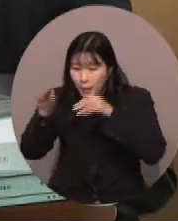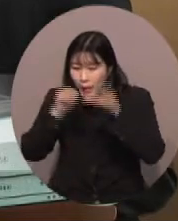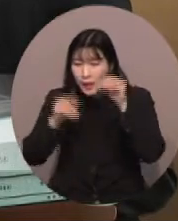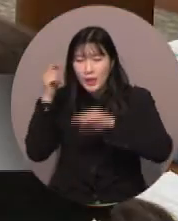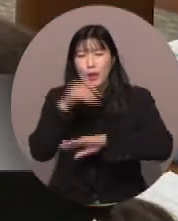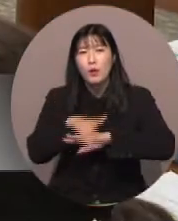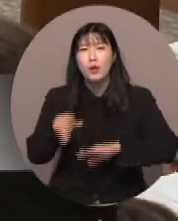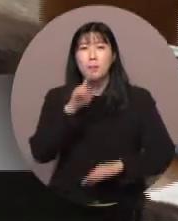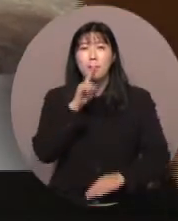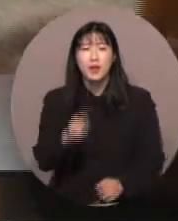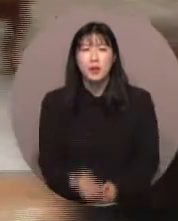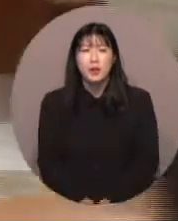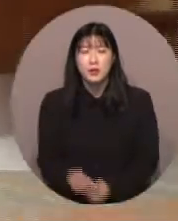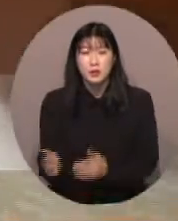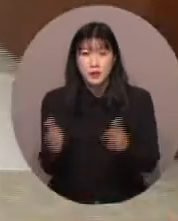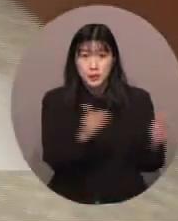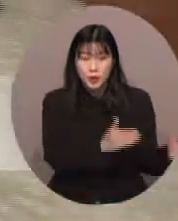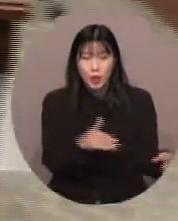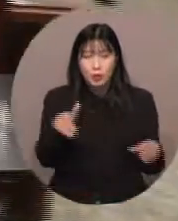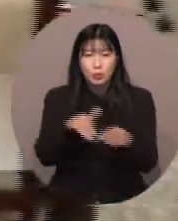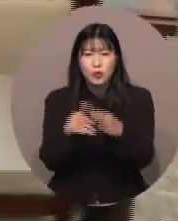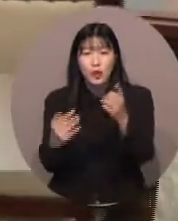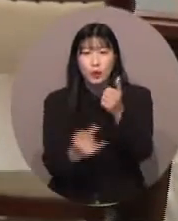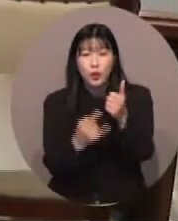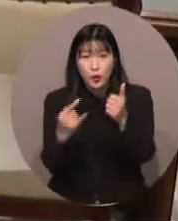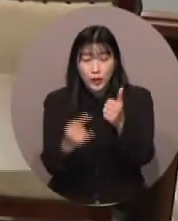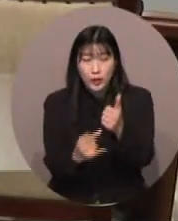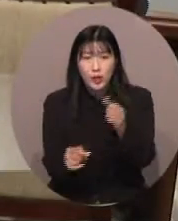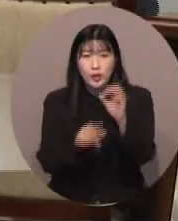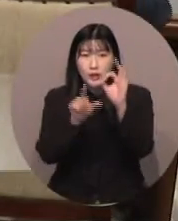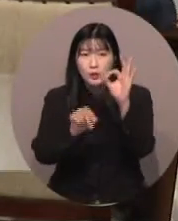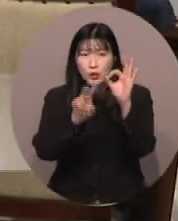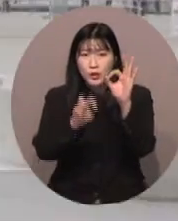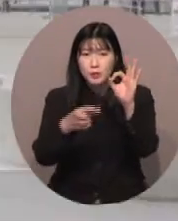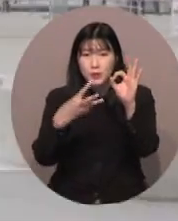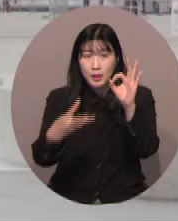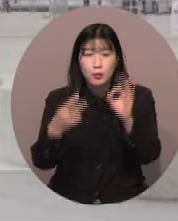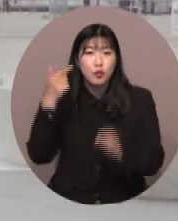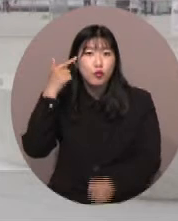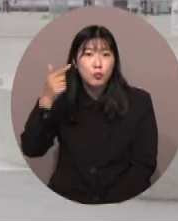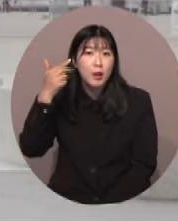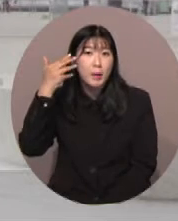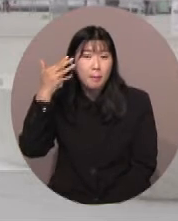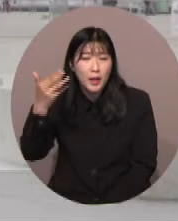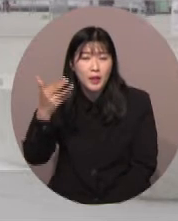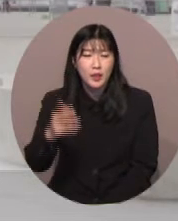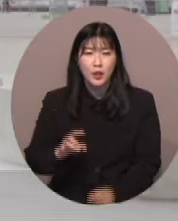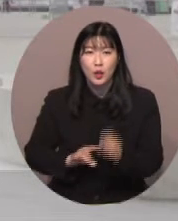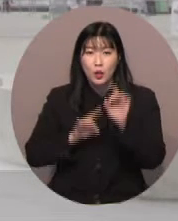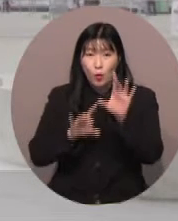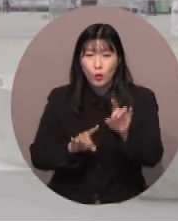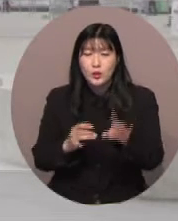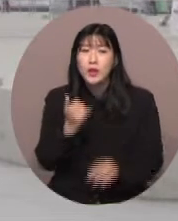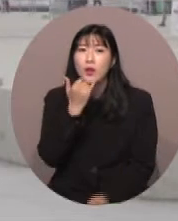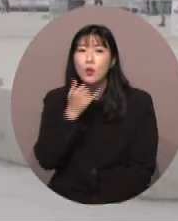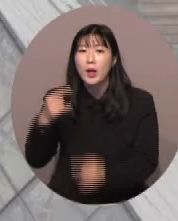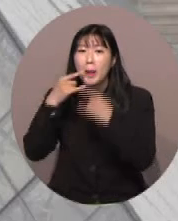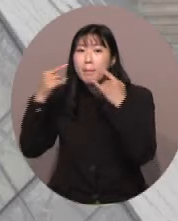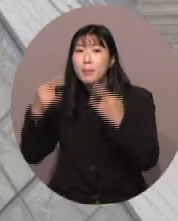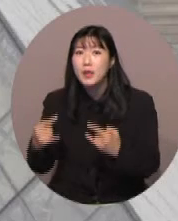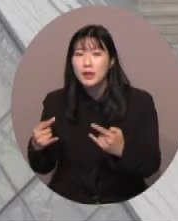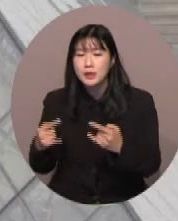계획입니다. 행정문화위원회 위원들은 오는 23일부터 6박 8일 동안 오스트리아와 독일,